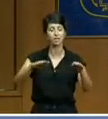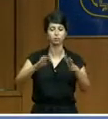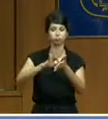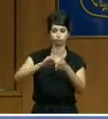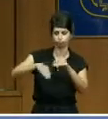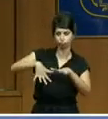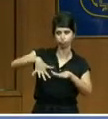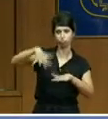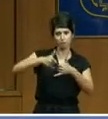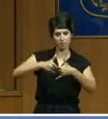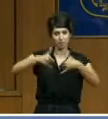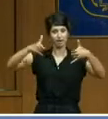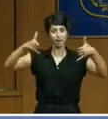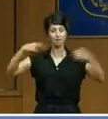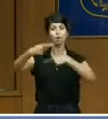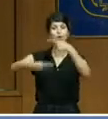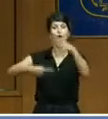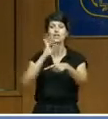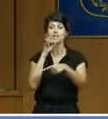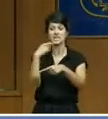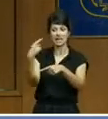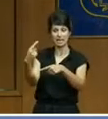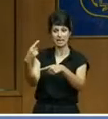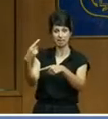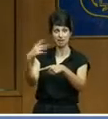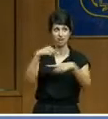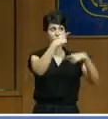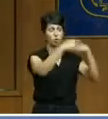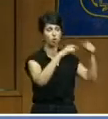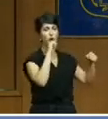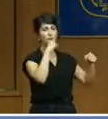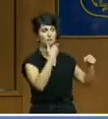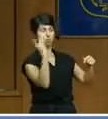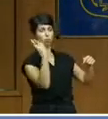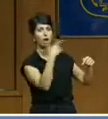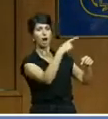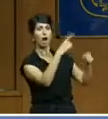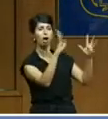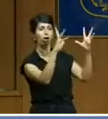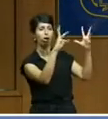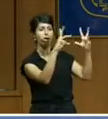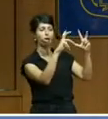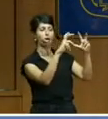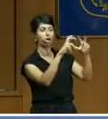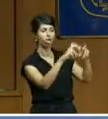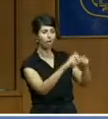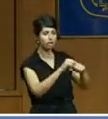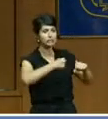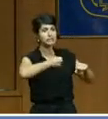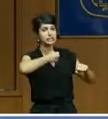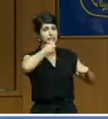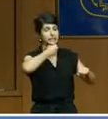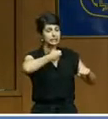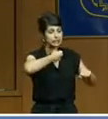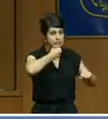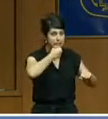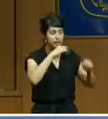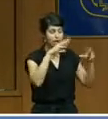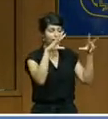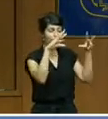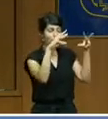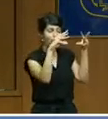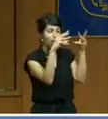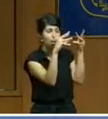גדלים ומתפתחים, הדורות הצעירים, הדורות המבוגרים יותר מתחילים לקמול, להזדקן,